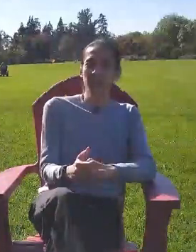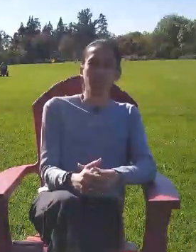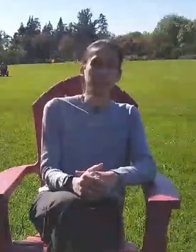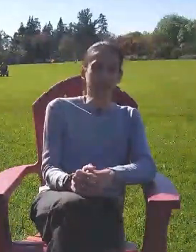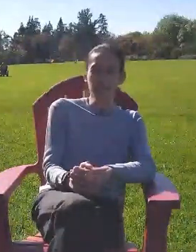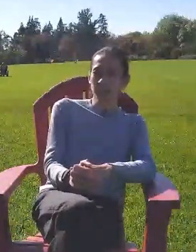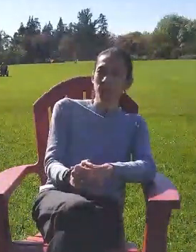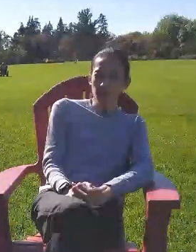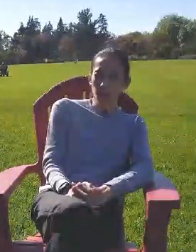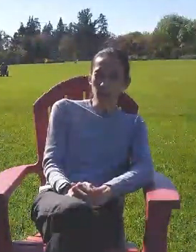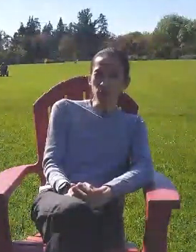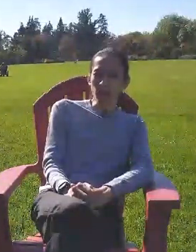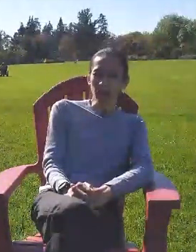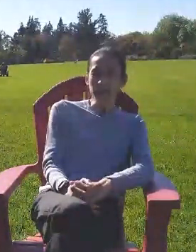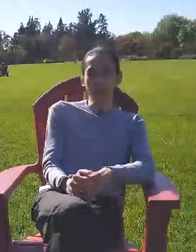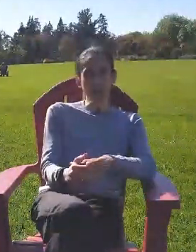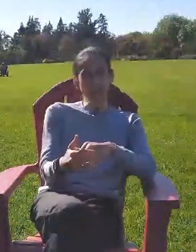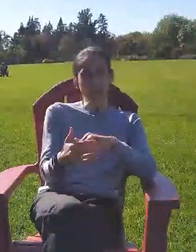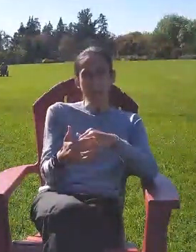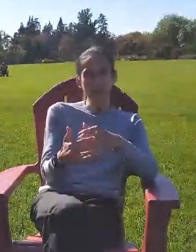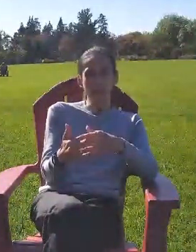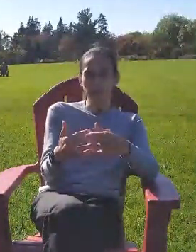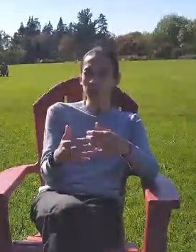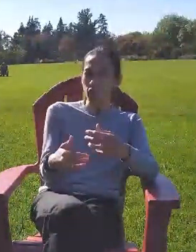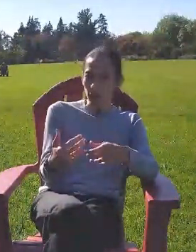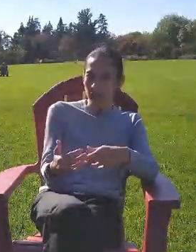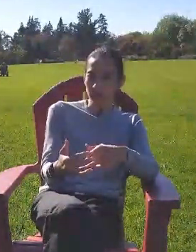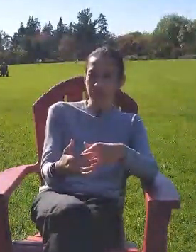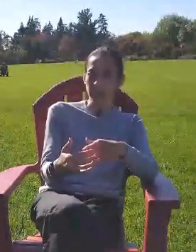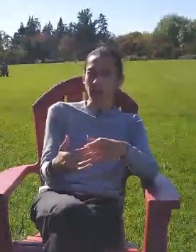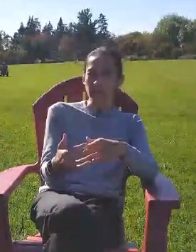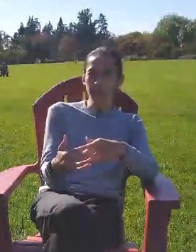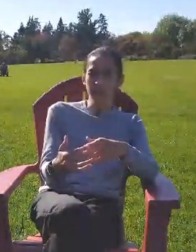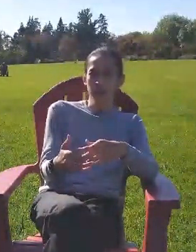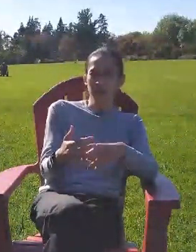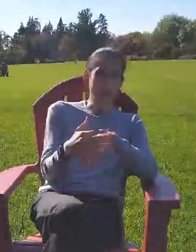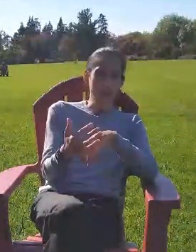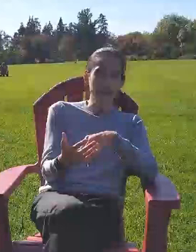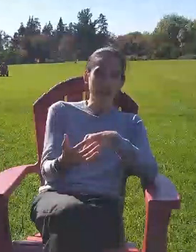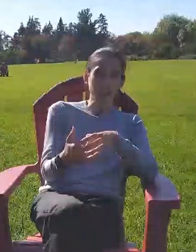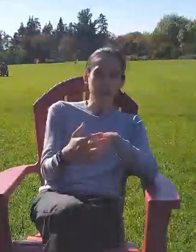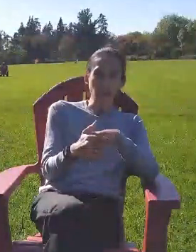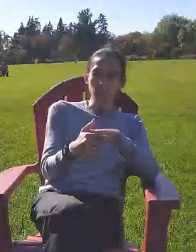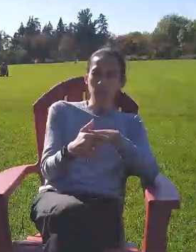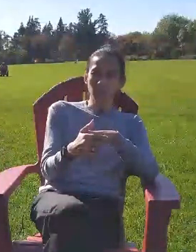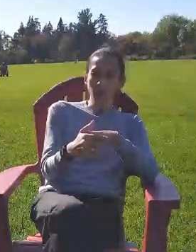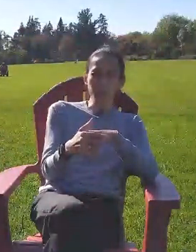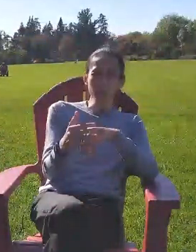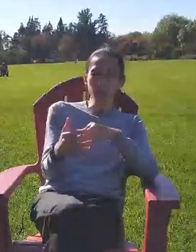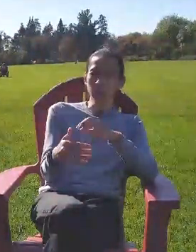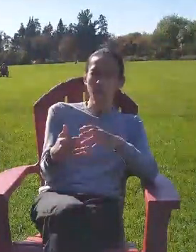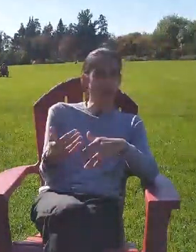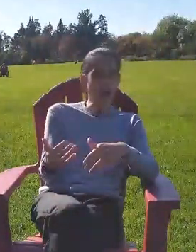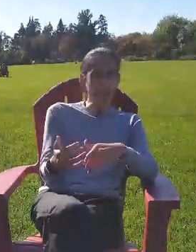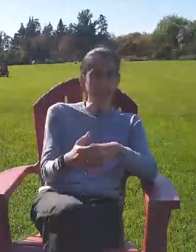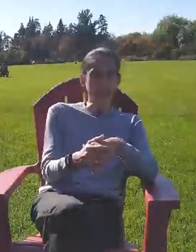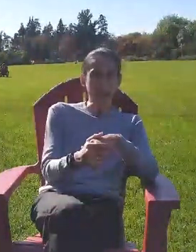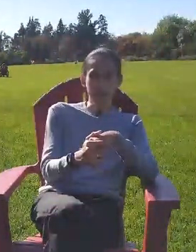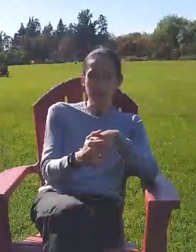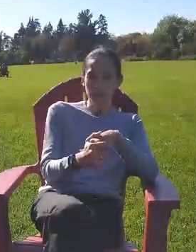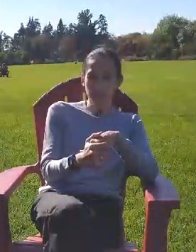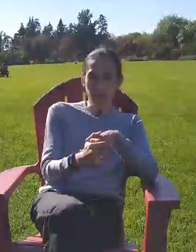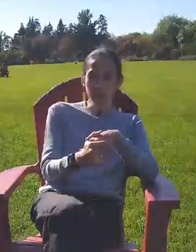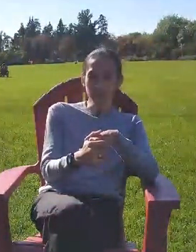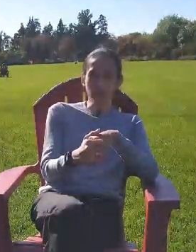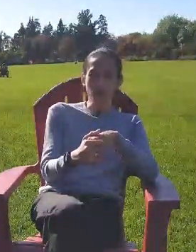lainnya adalah menggunakan elemen-elemen visual seperti tari bahasa isyarat dan bunyi-bunyi yang memekakkan